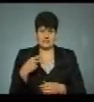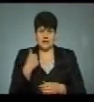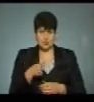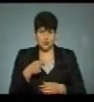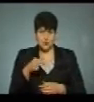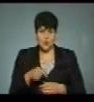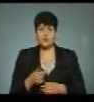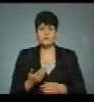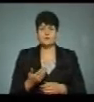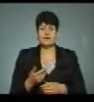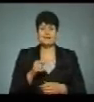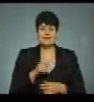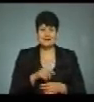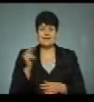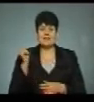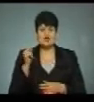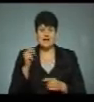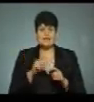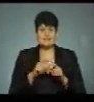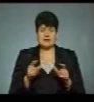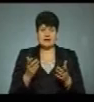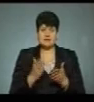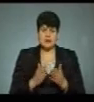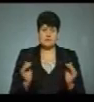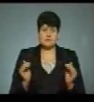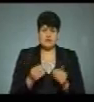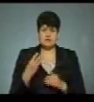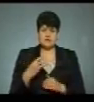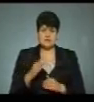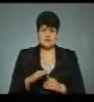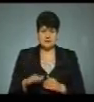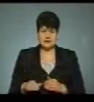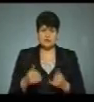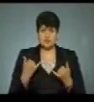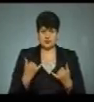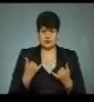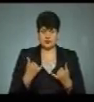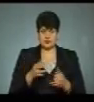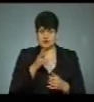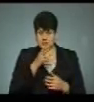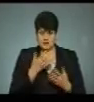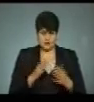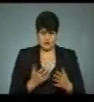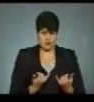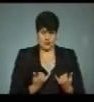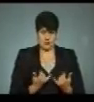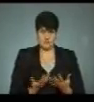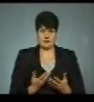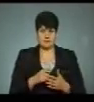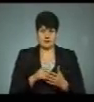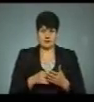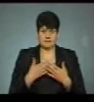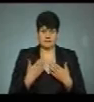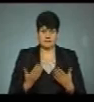року тих навчальних закладів, які мають менше 30 учнів, то на даний час, на сьогоднішній момент, питання не